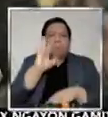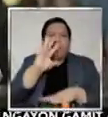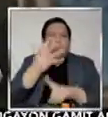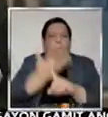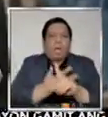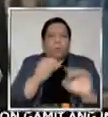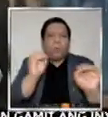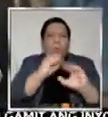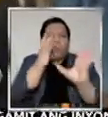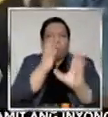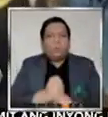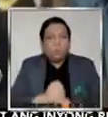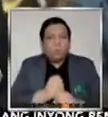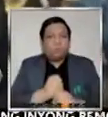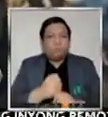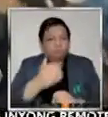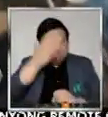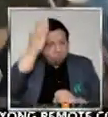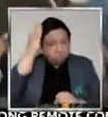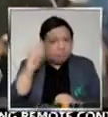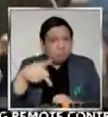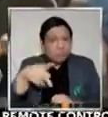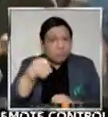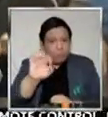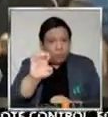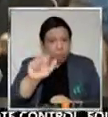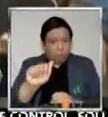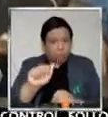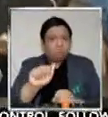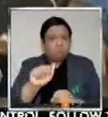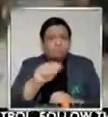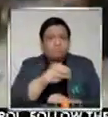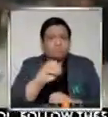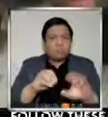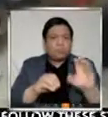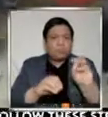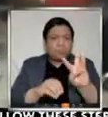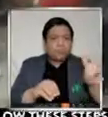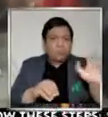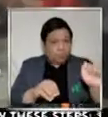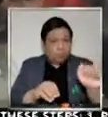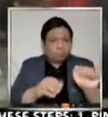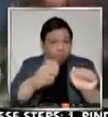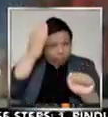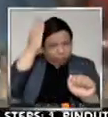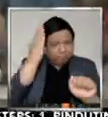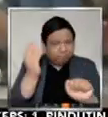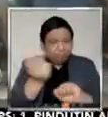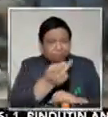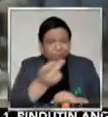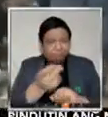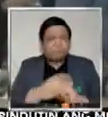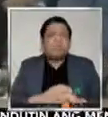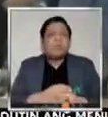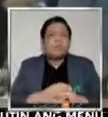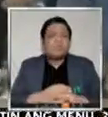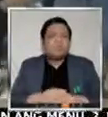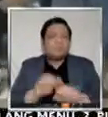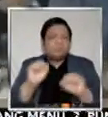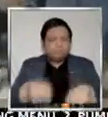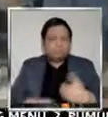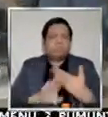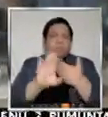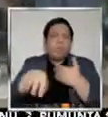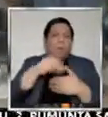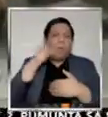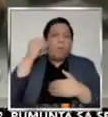Ang hiling nila sa Philippine Overseas Labor Office at Overseas Workers Welfare Administration o Polo OWA, makabalik na sana